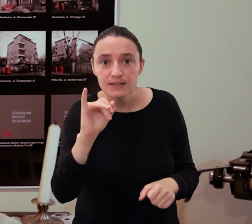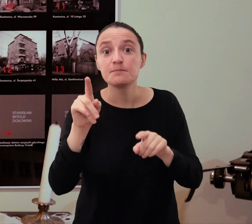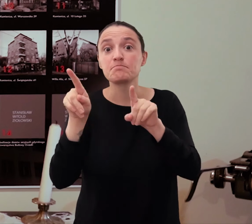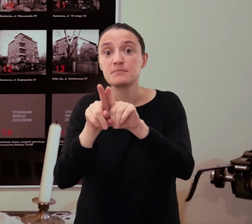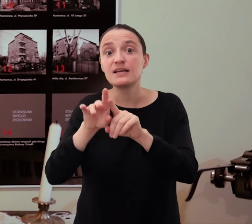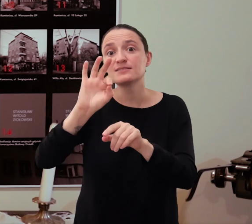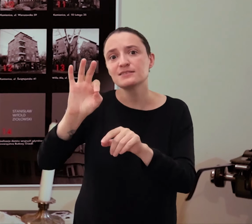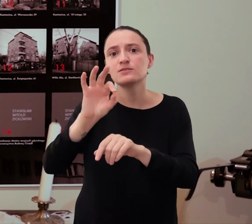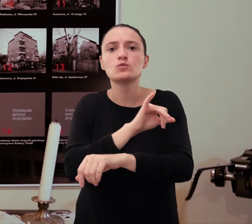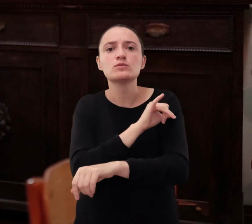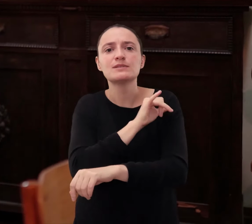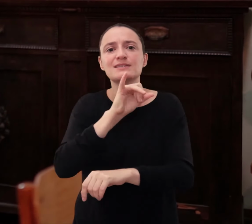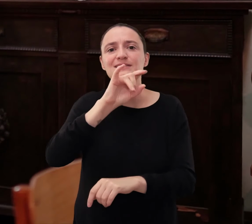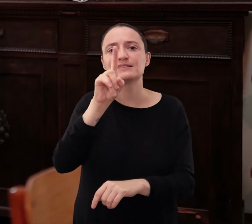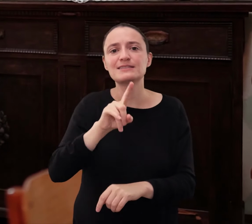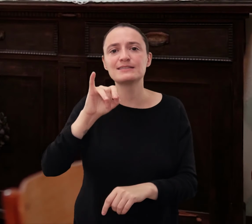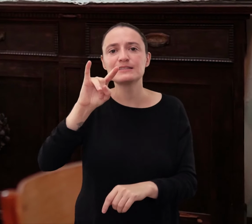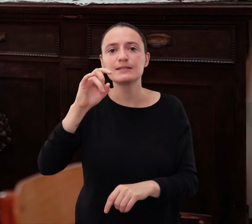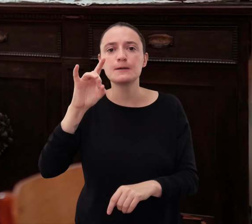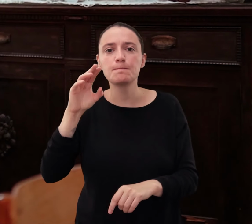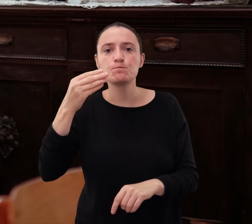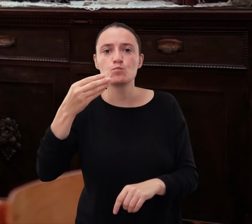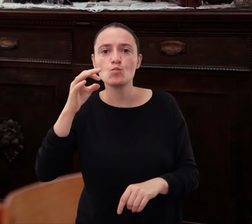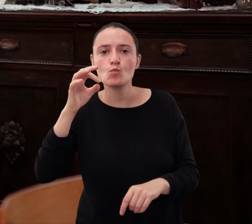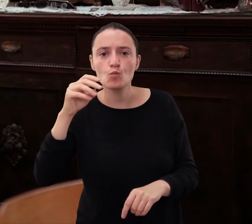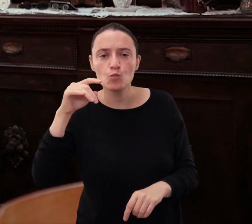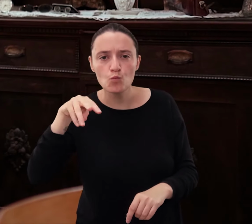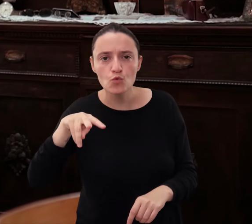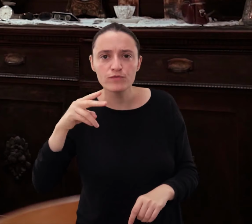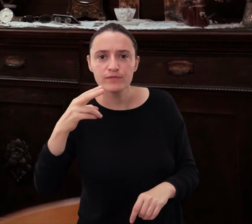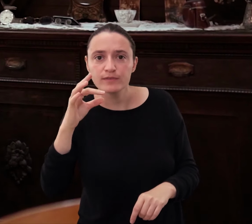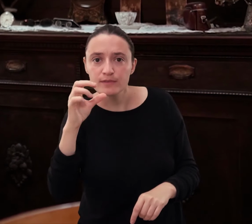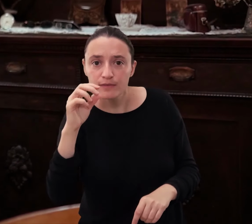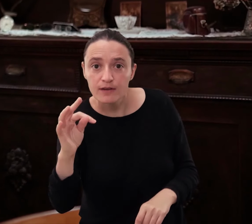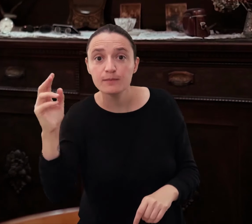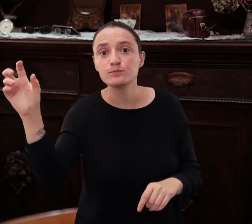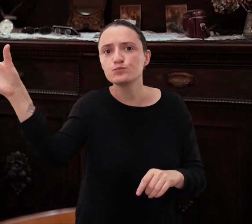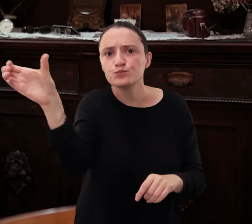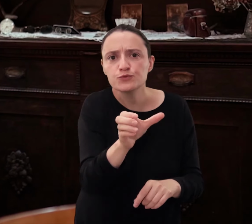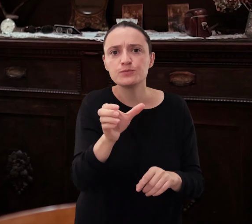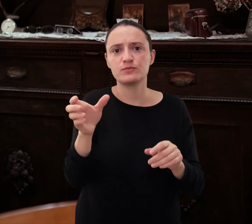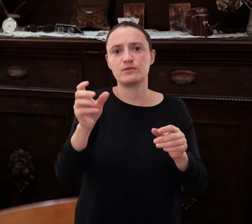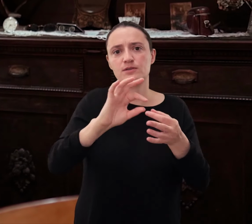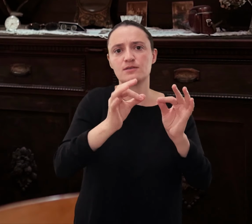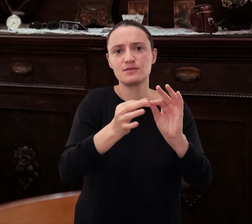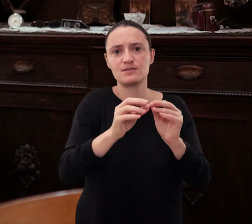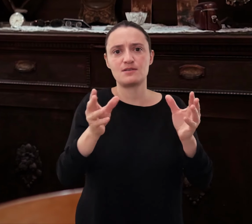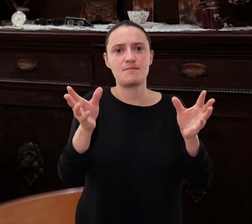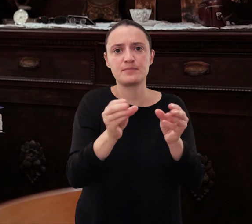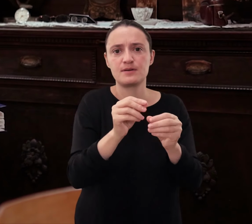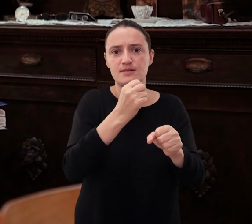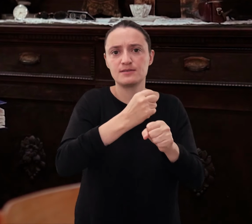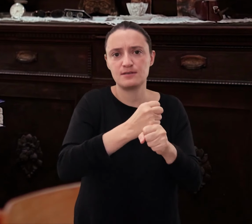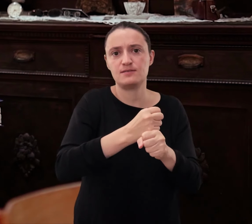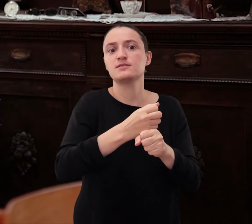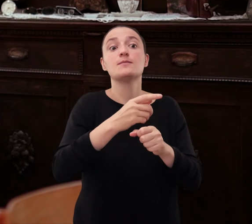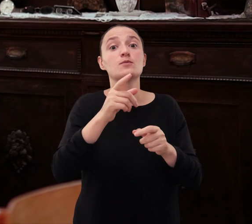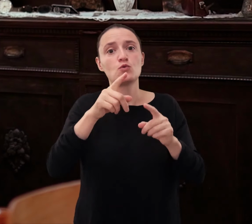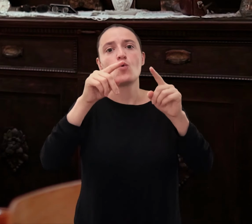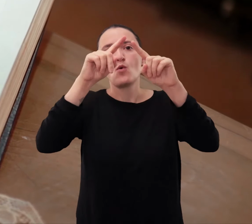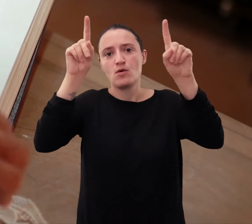ta tablica mówi o ich historii. Tu mamy dwa tomy kroniki. Kronika